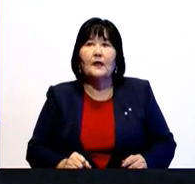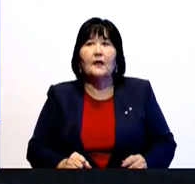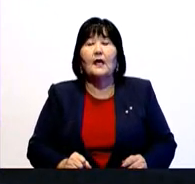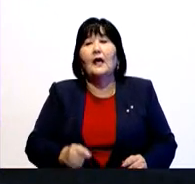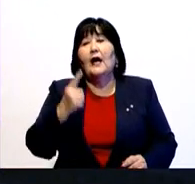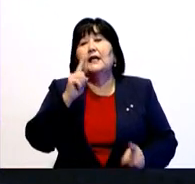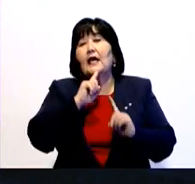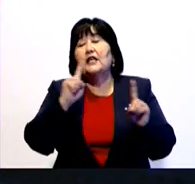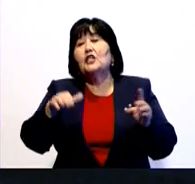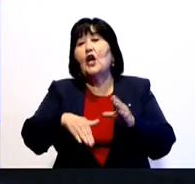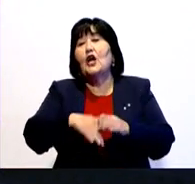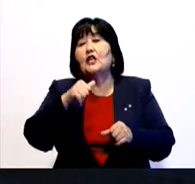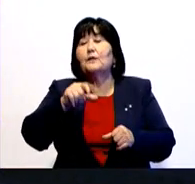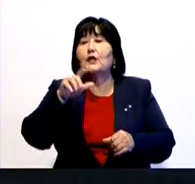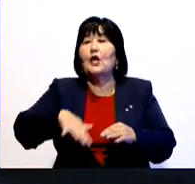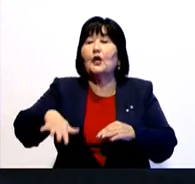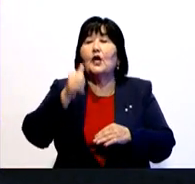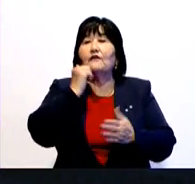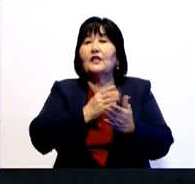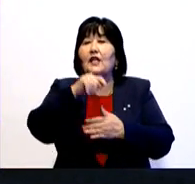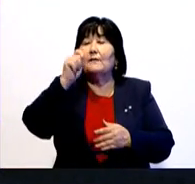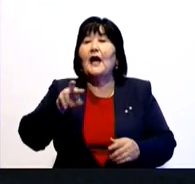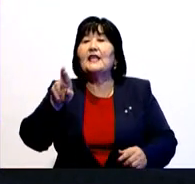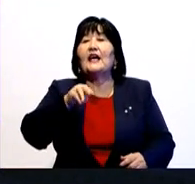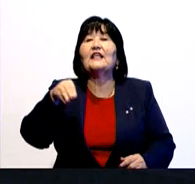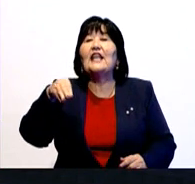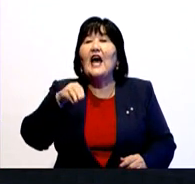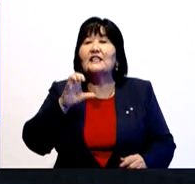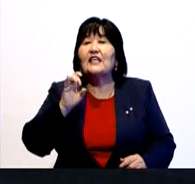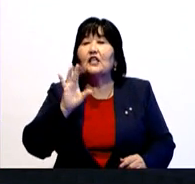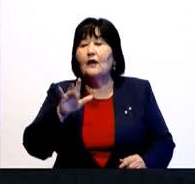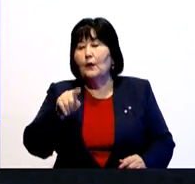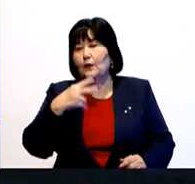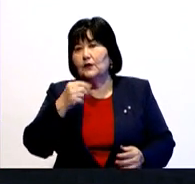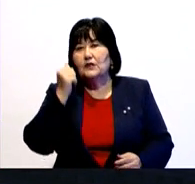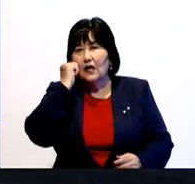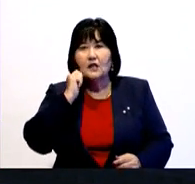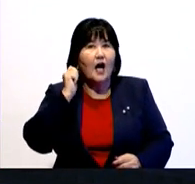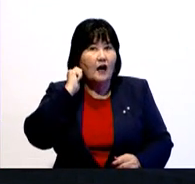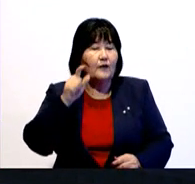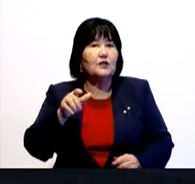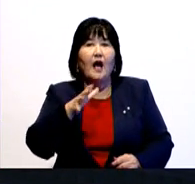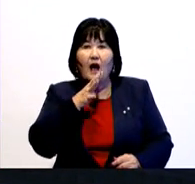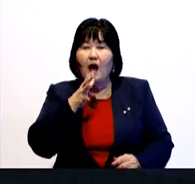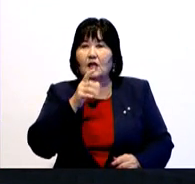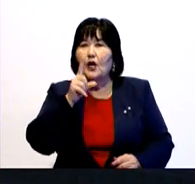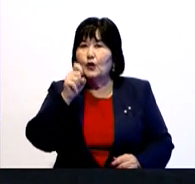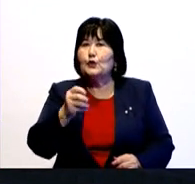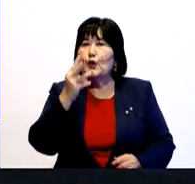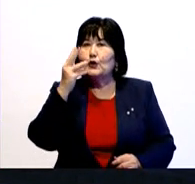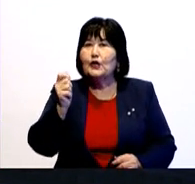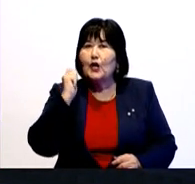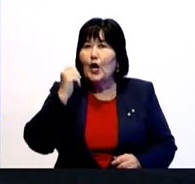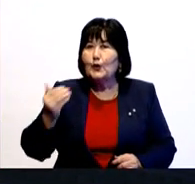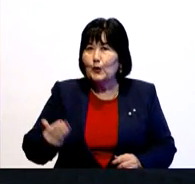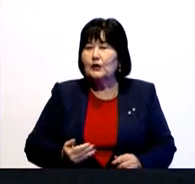Один из особенных избирателей региона – ветеран войны Яхия Тасыров. Несмотря на свой преклонный возраст, Аксакал на 103-м году